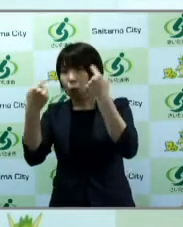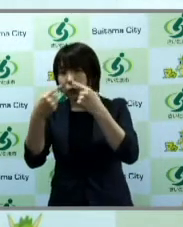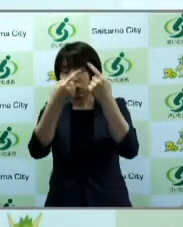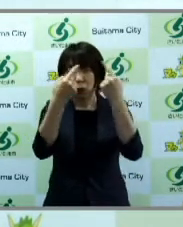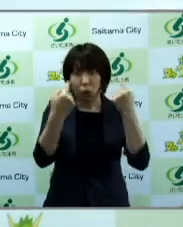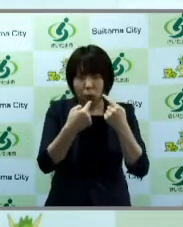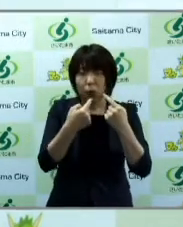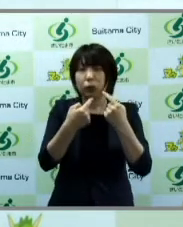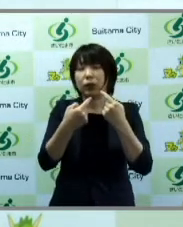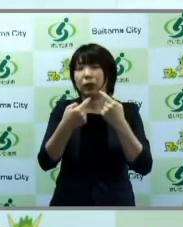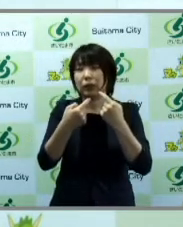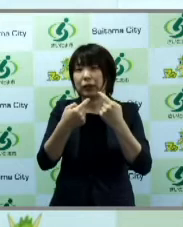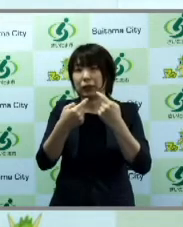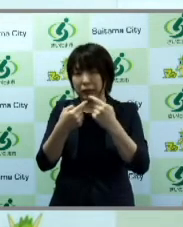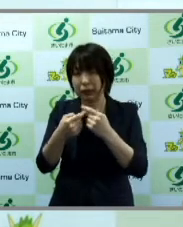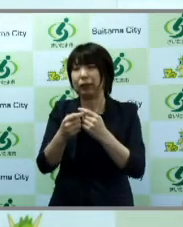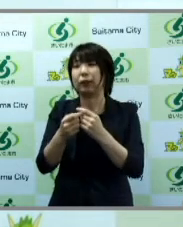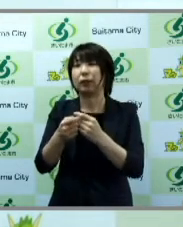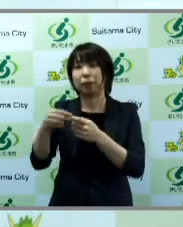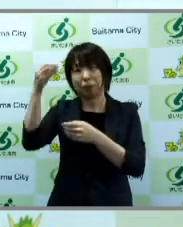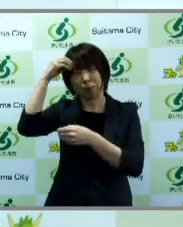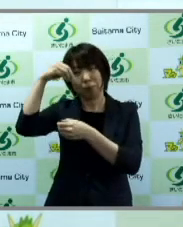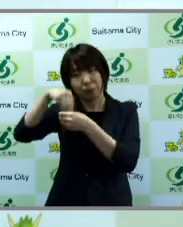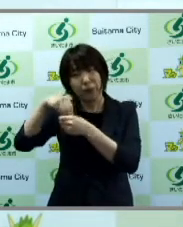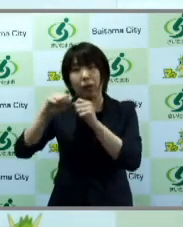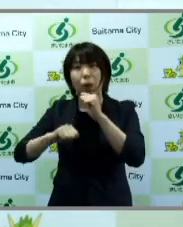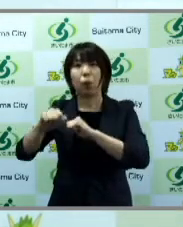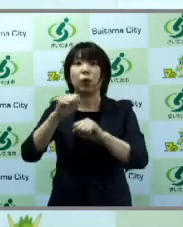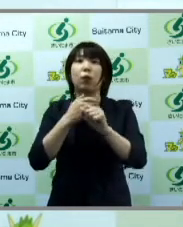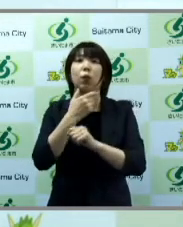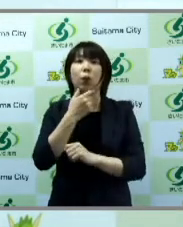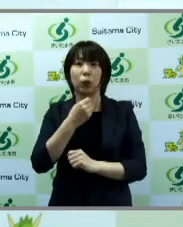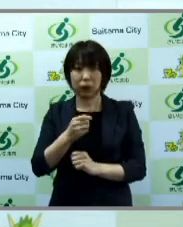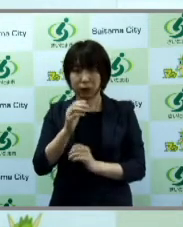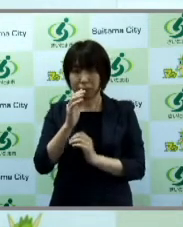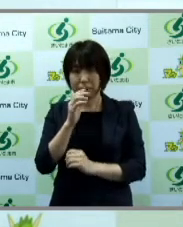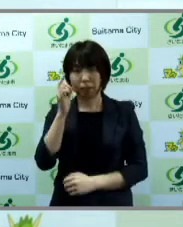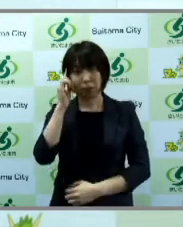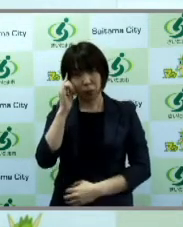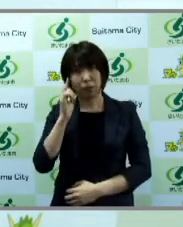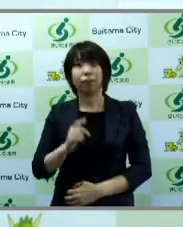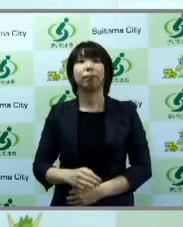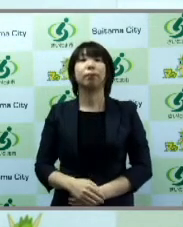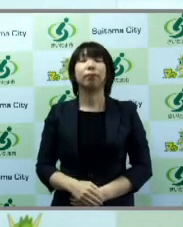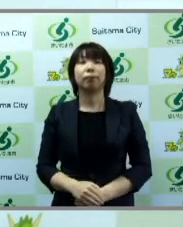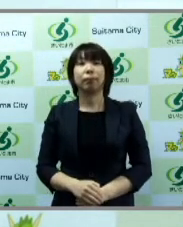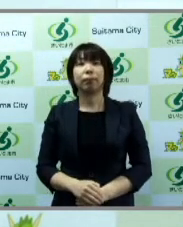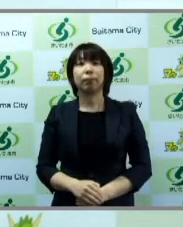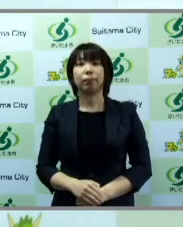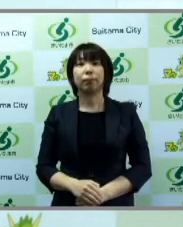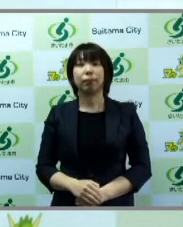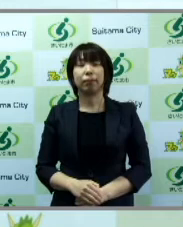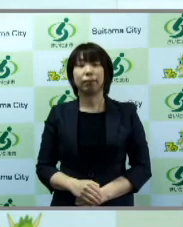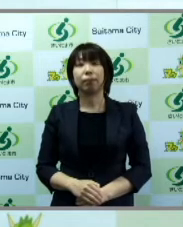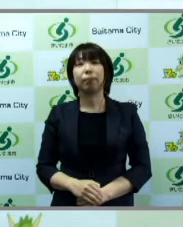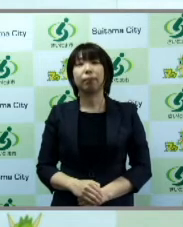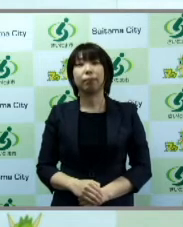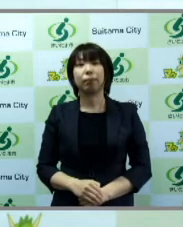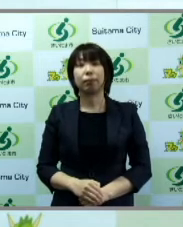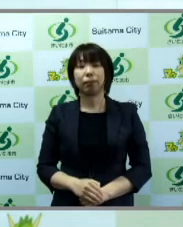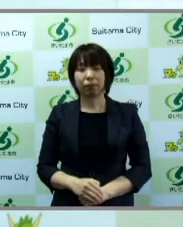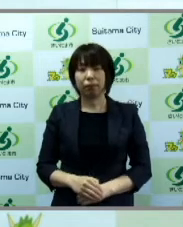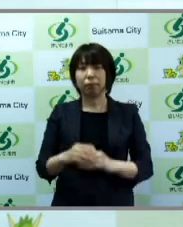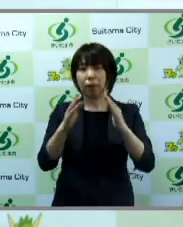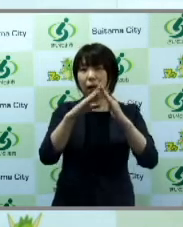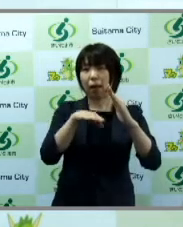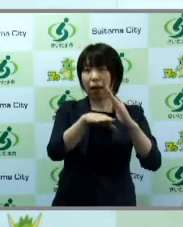が必要ではないかというふうに思っております。そして、多分それはそれぞれのご家庭の事情であ